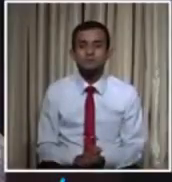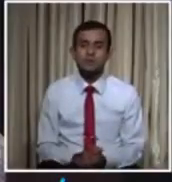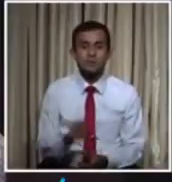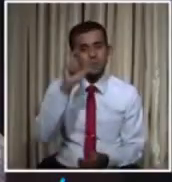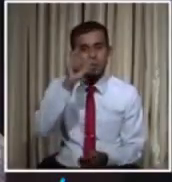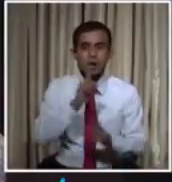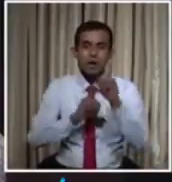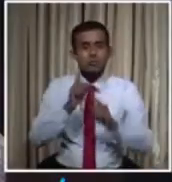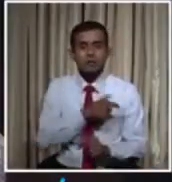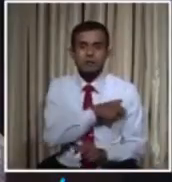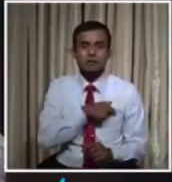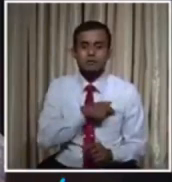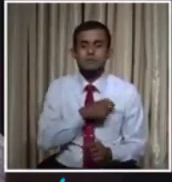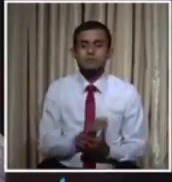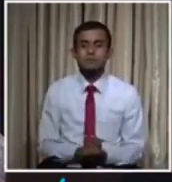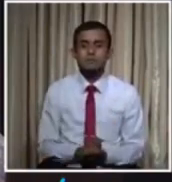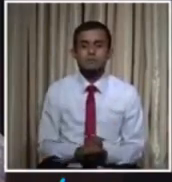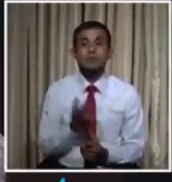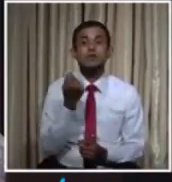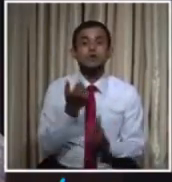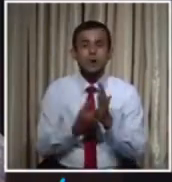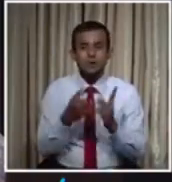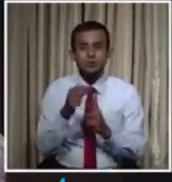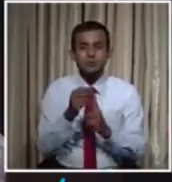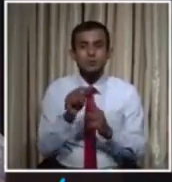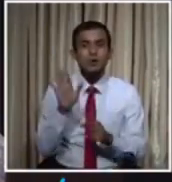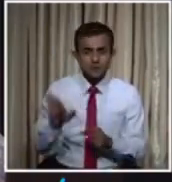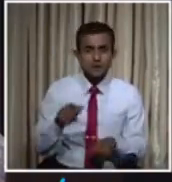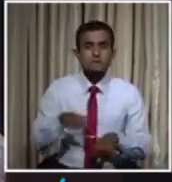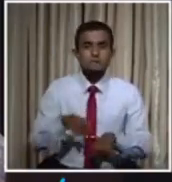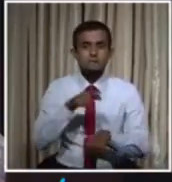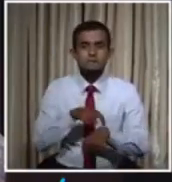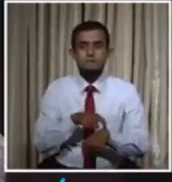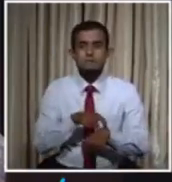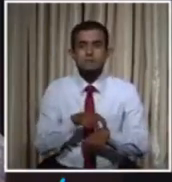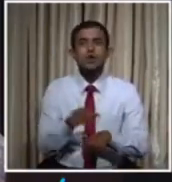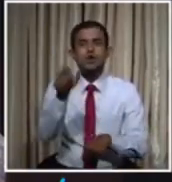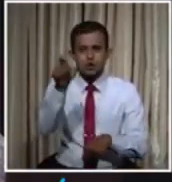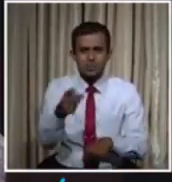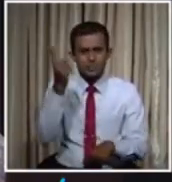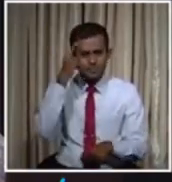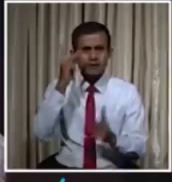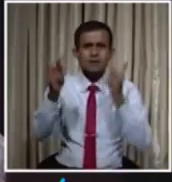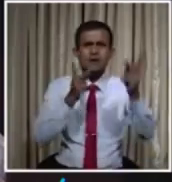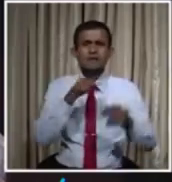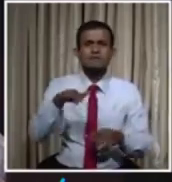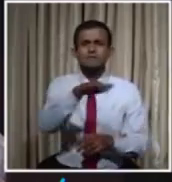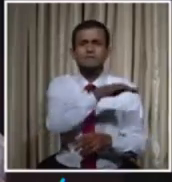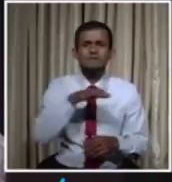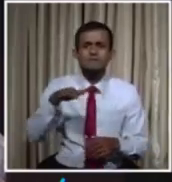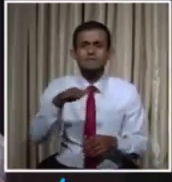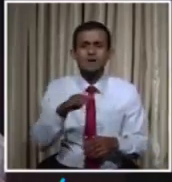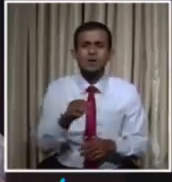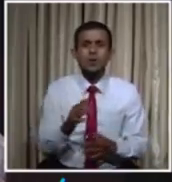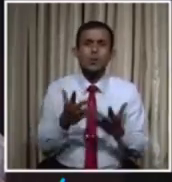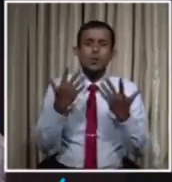ගරු කතානායකතුමනි, ගරු මුදල් ඇමතිතුමත් සිටින මේ මොහොතේ ඔබතුමාම දන්නවා සංචාරක ශාස්ත්‍රය කොයි